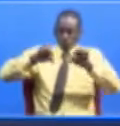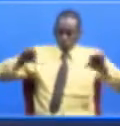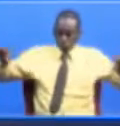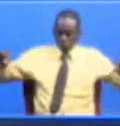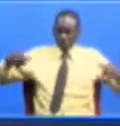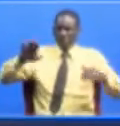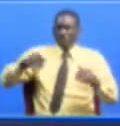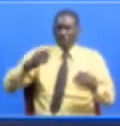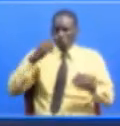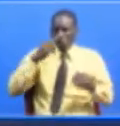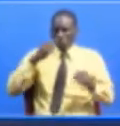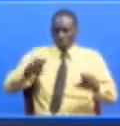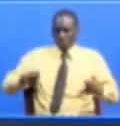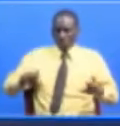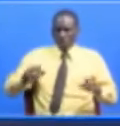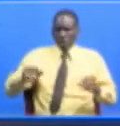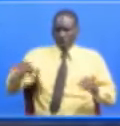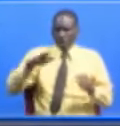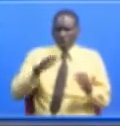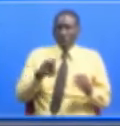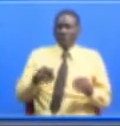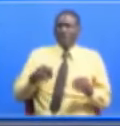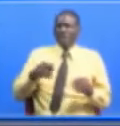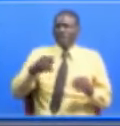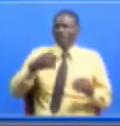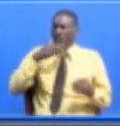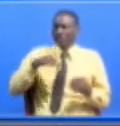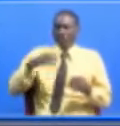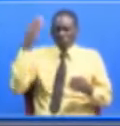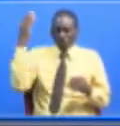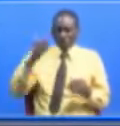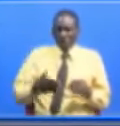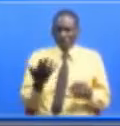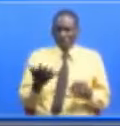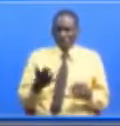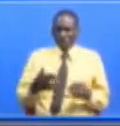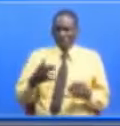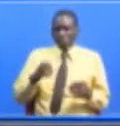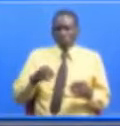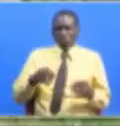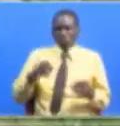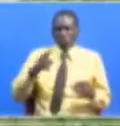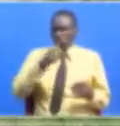ya mwana wao wa kiume kukatwa mkono kutokana na jeraha la kupigwa na umeme.